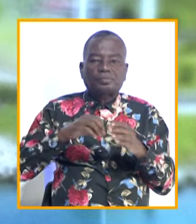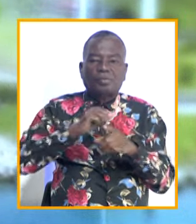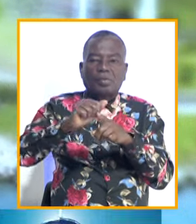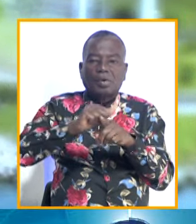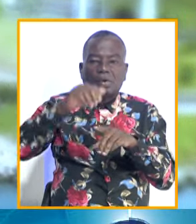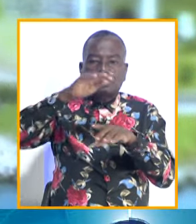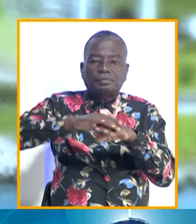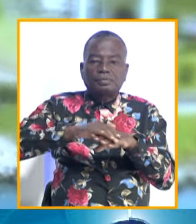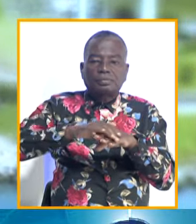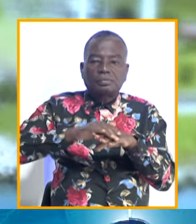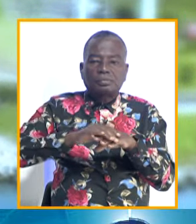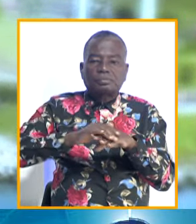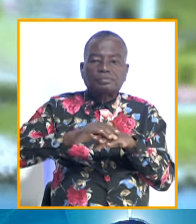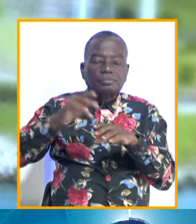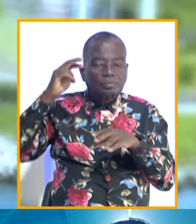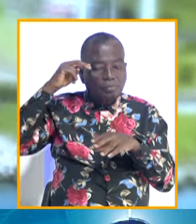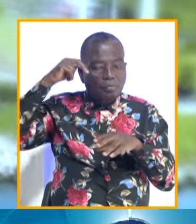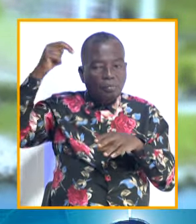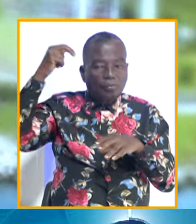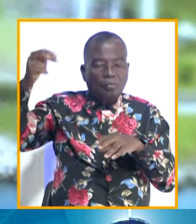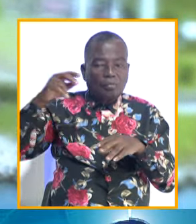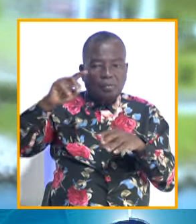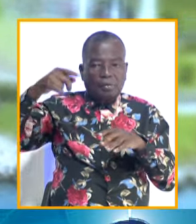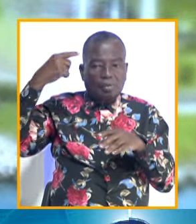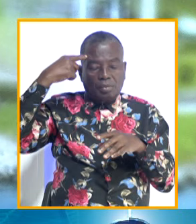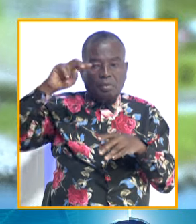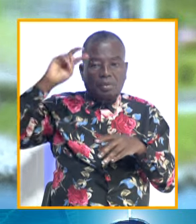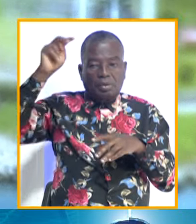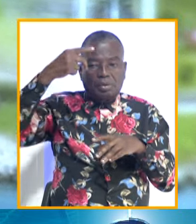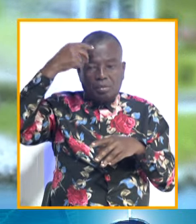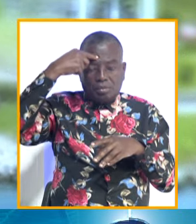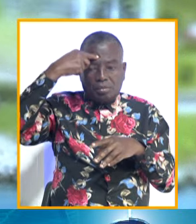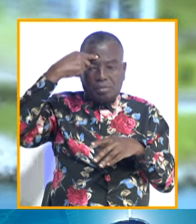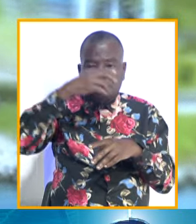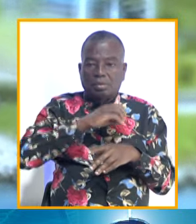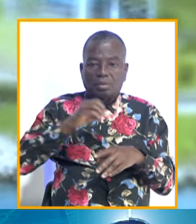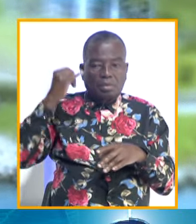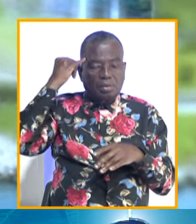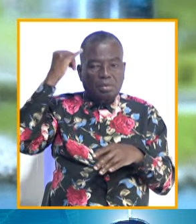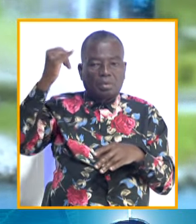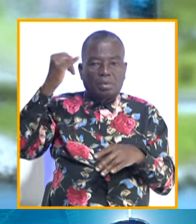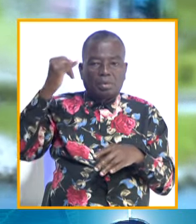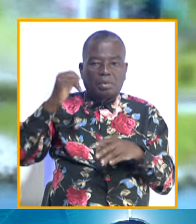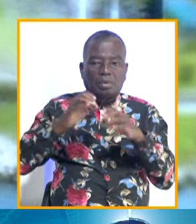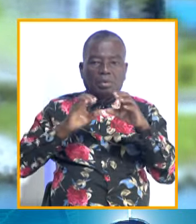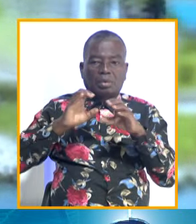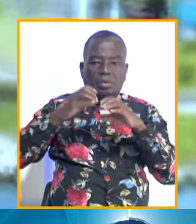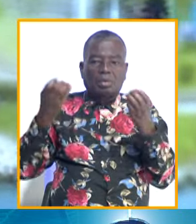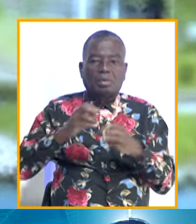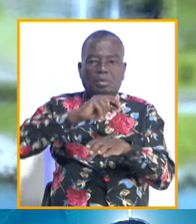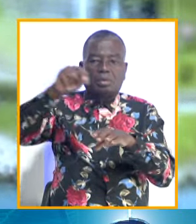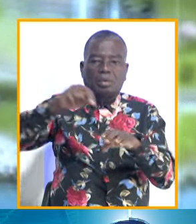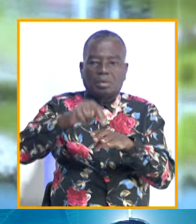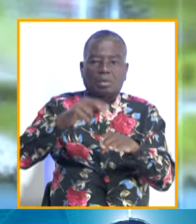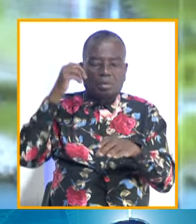sur les notions de la gouvernance, des sujets politiques et de société. Une initiative de la Commission nationale du